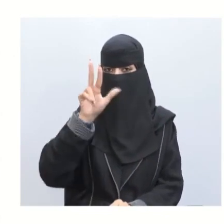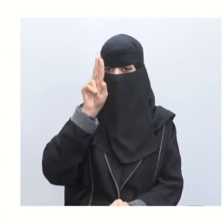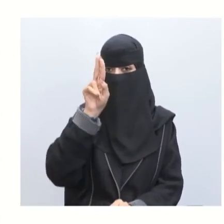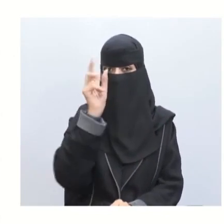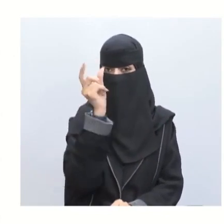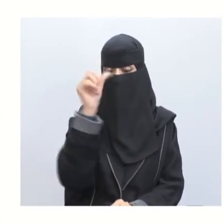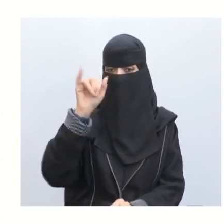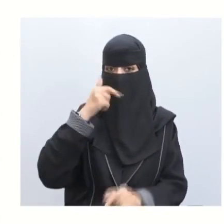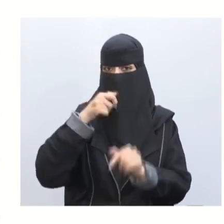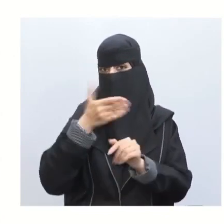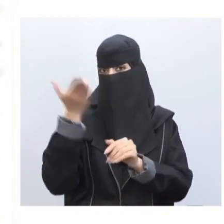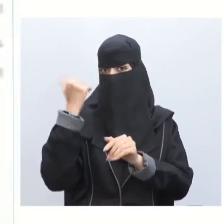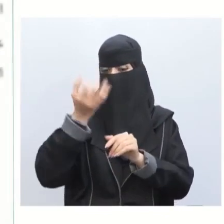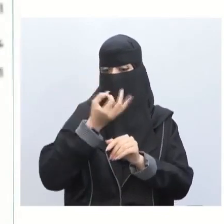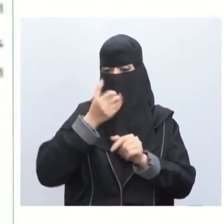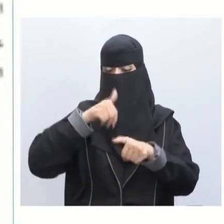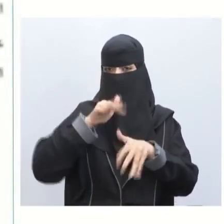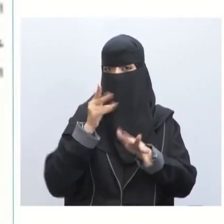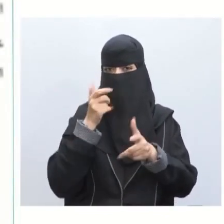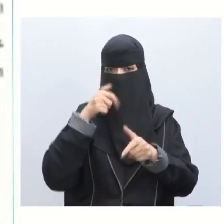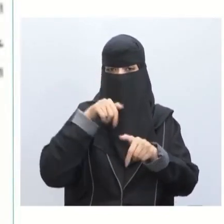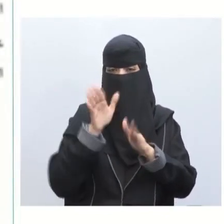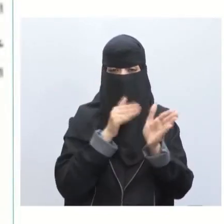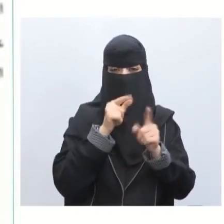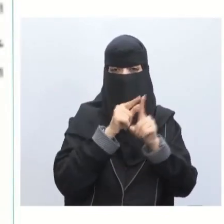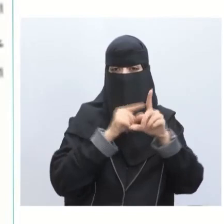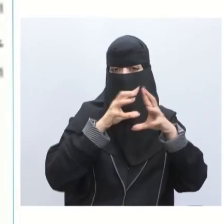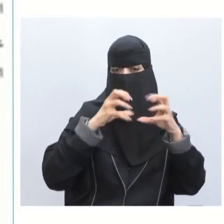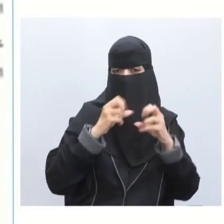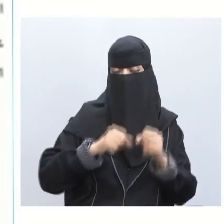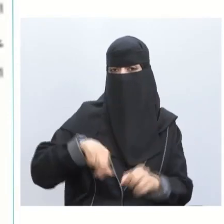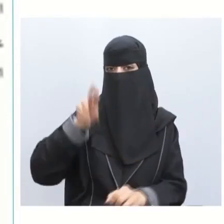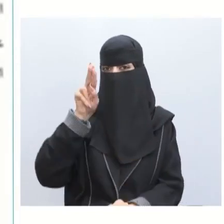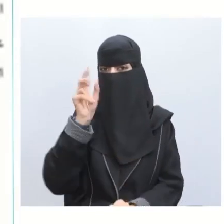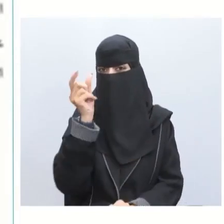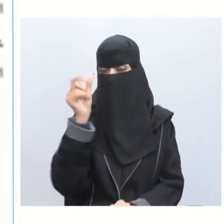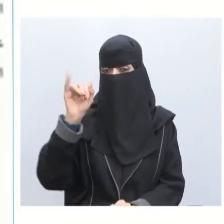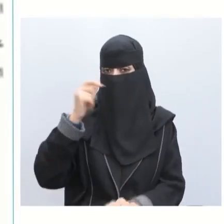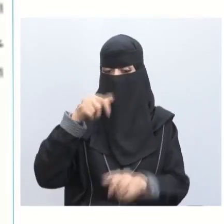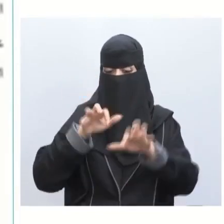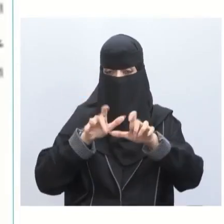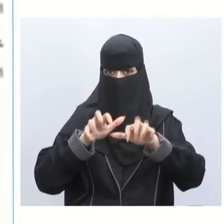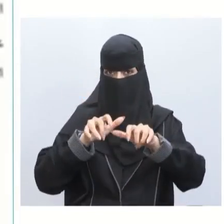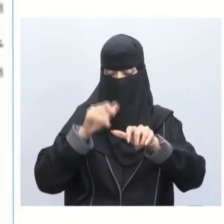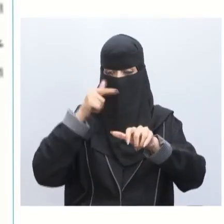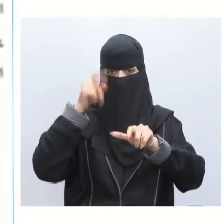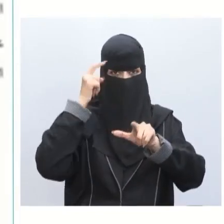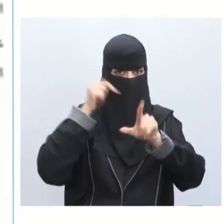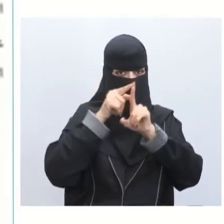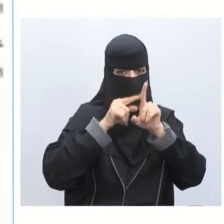السابق تحدثنا عن التنمر الالكتروني وعرفنا